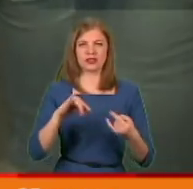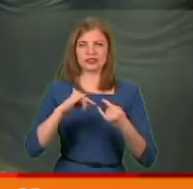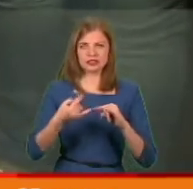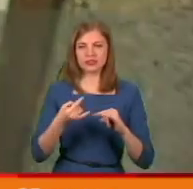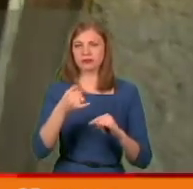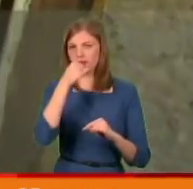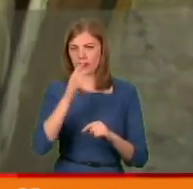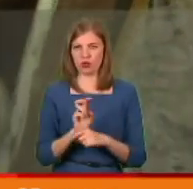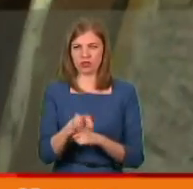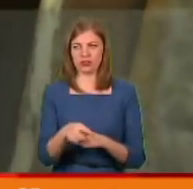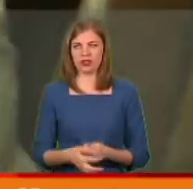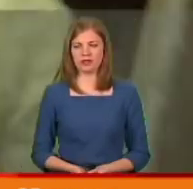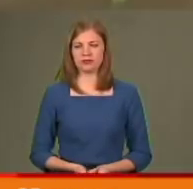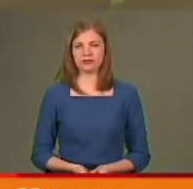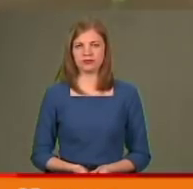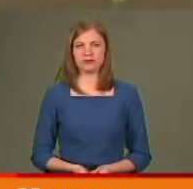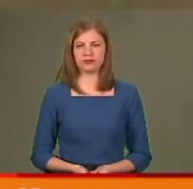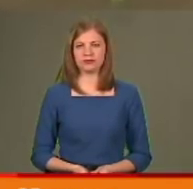могли зайти. Все там плаває.